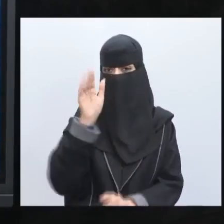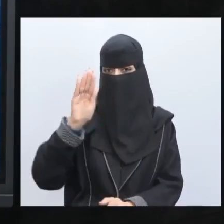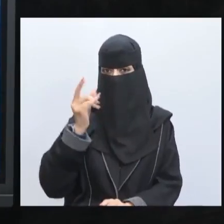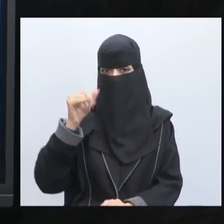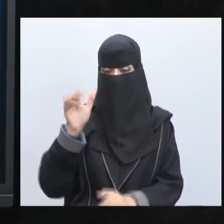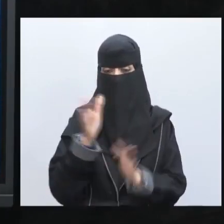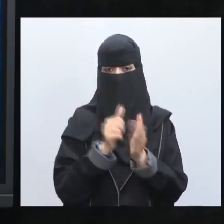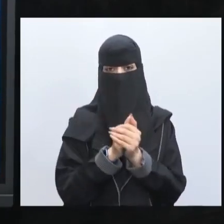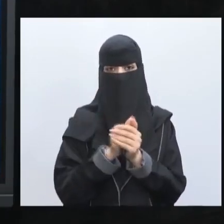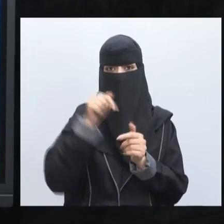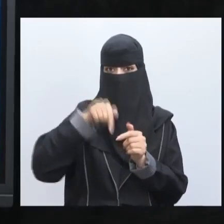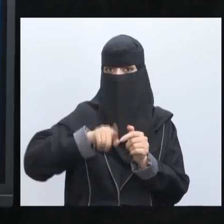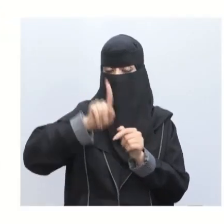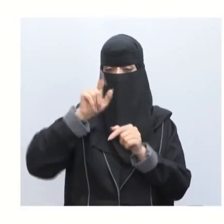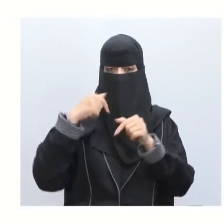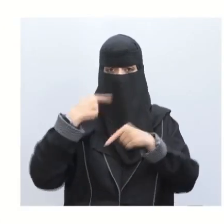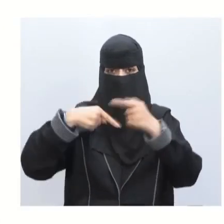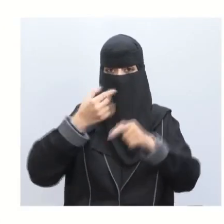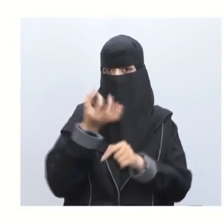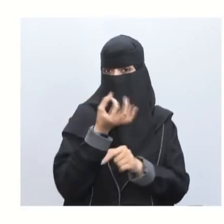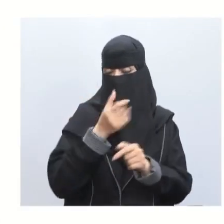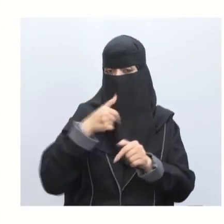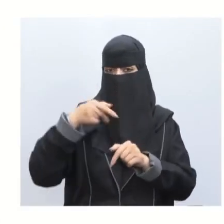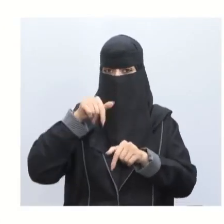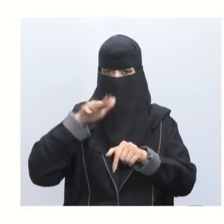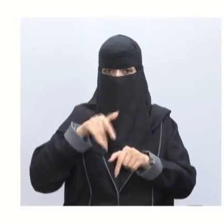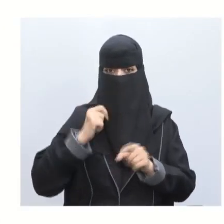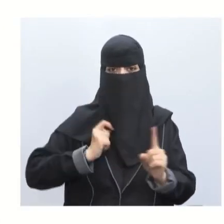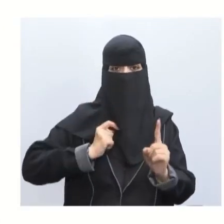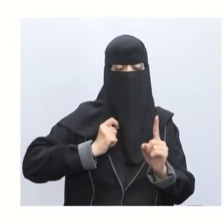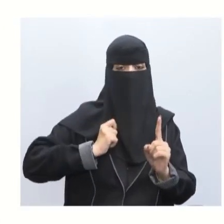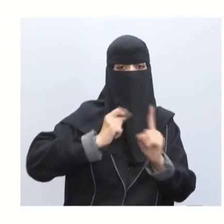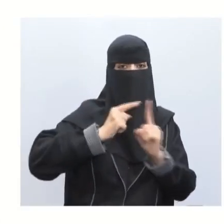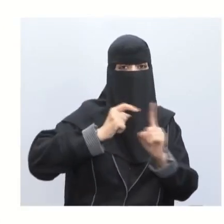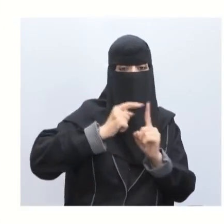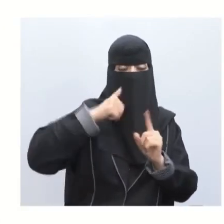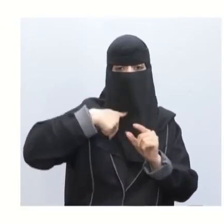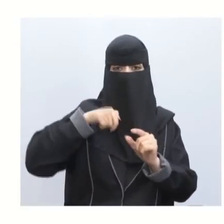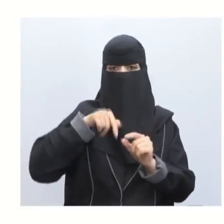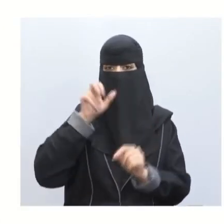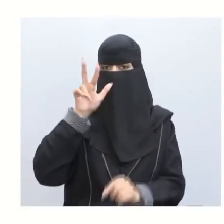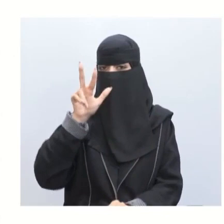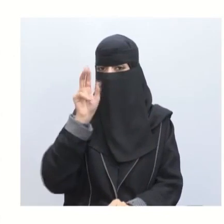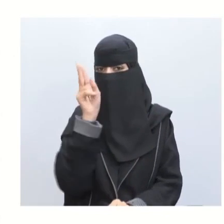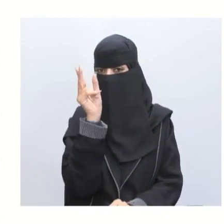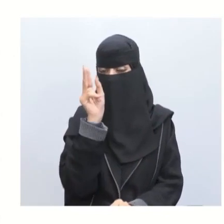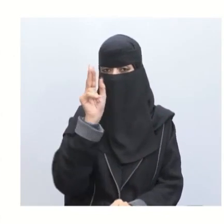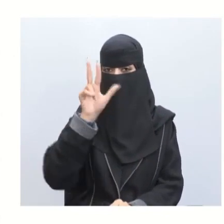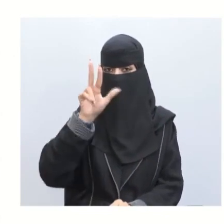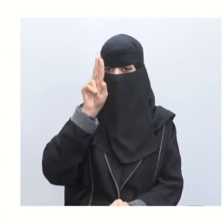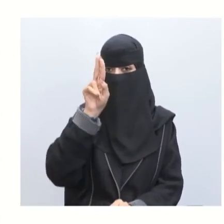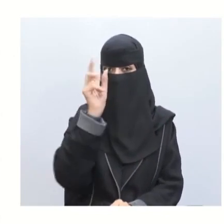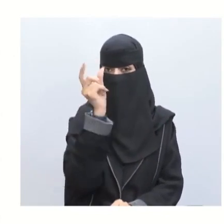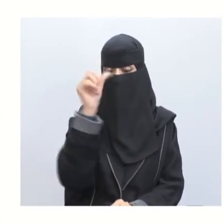نسرين النصر اليوم سوف نتحدث في دوافع التنمر دوافع التنمر في الدرس